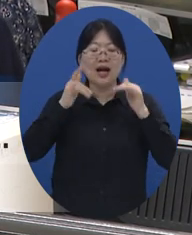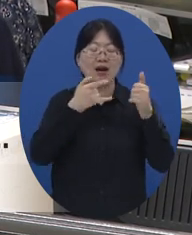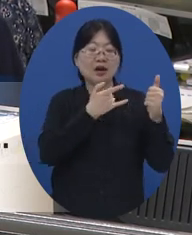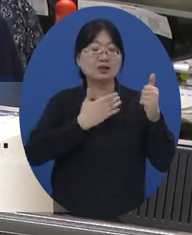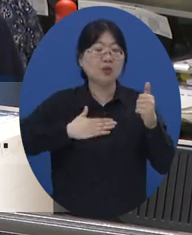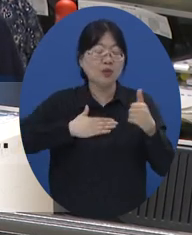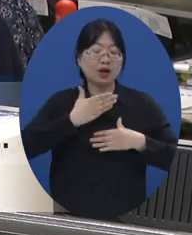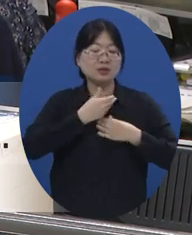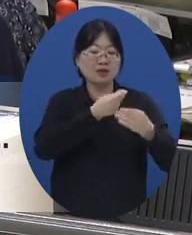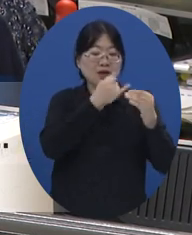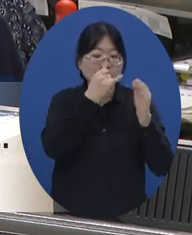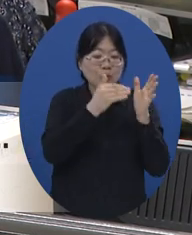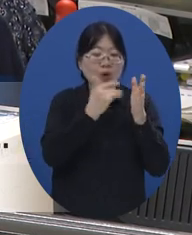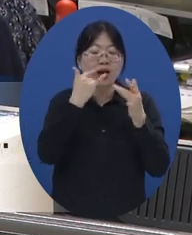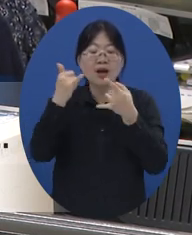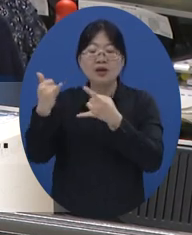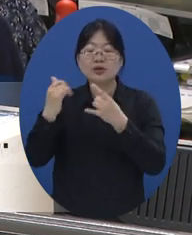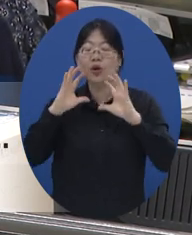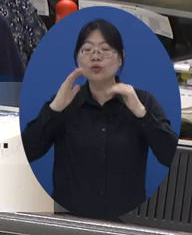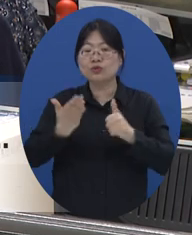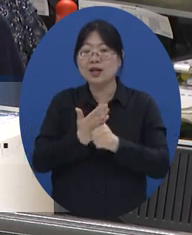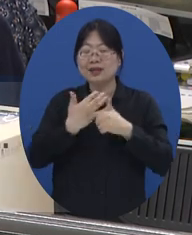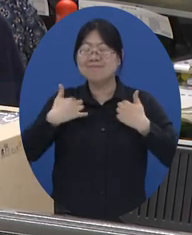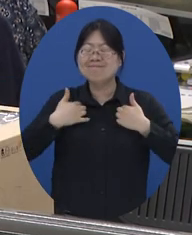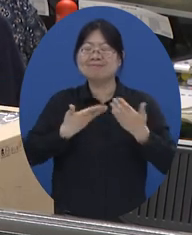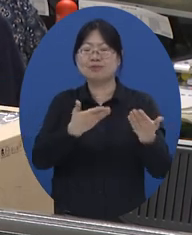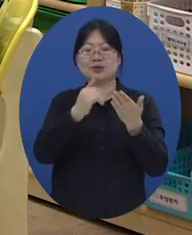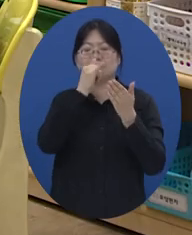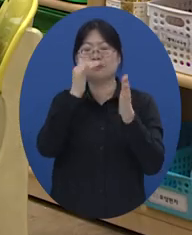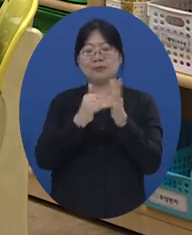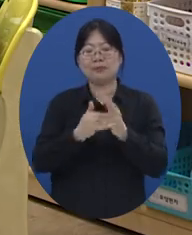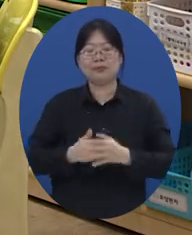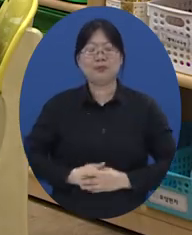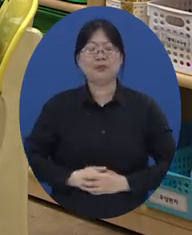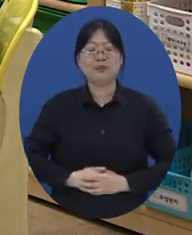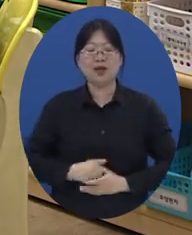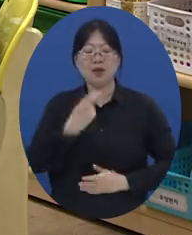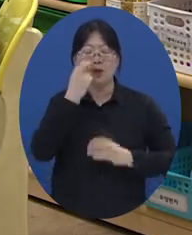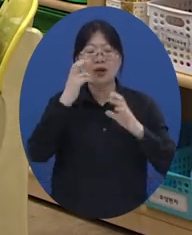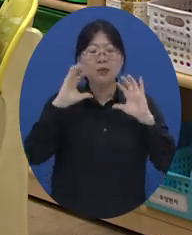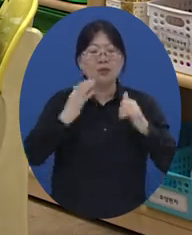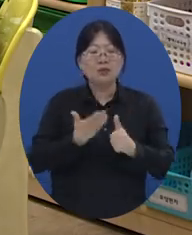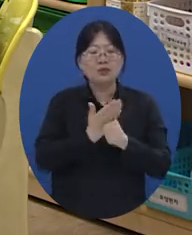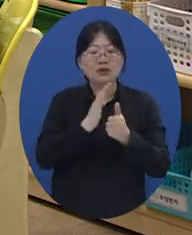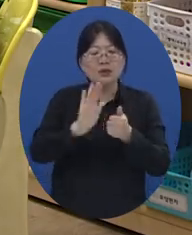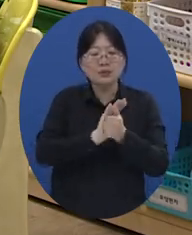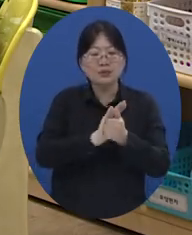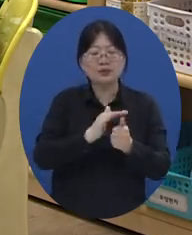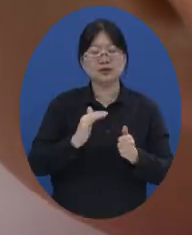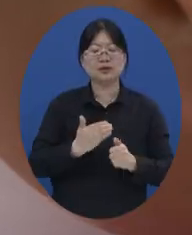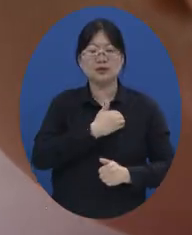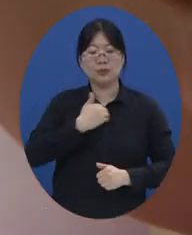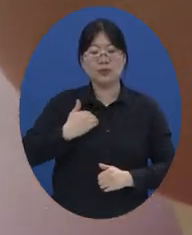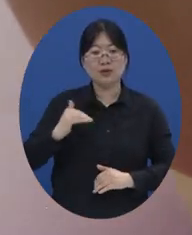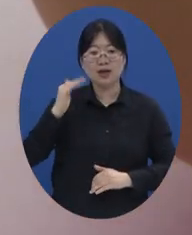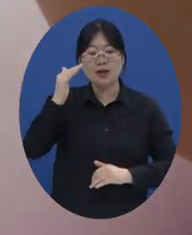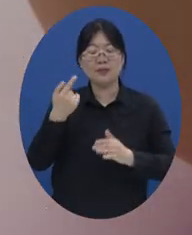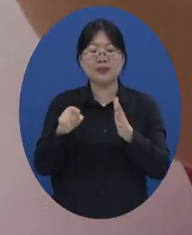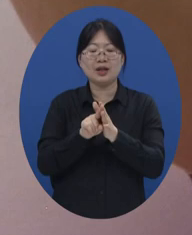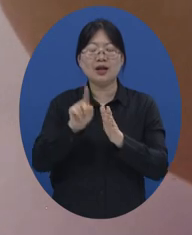아이들에게는 정서를 안정화시키고 부모들에게는 육아의 기쁨을 줄수 있는. 보육 서비스 질을 높이려는 취지로 도는